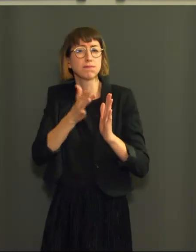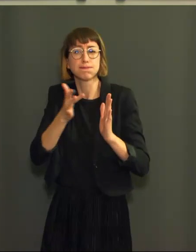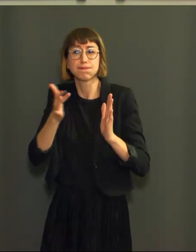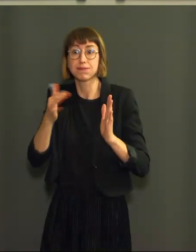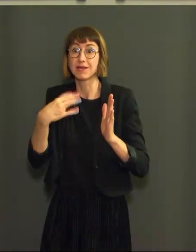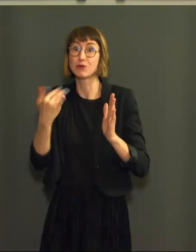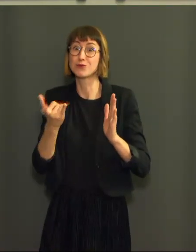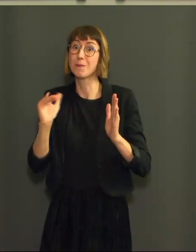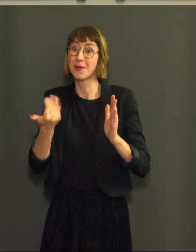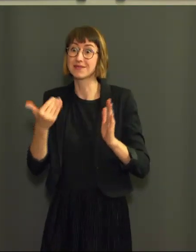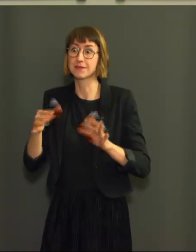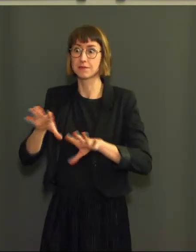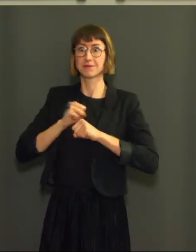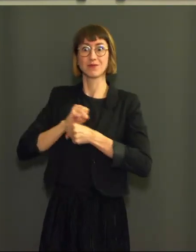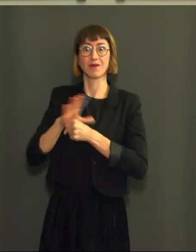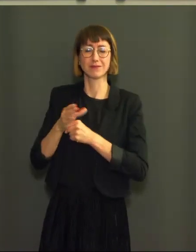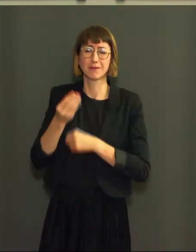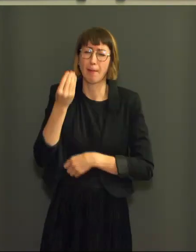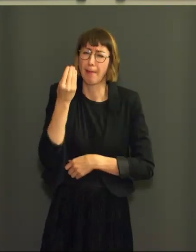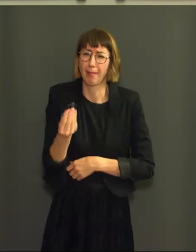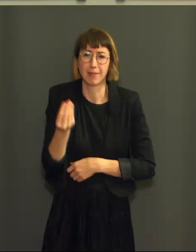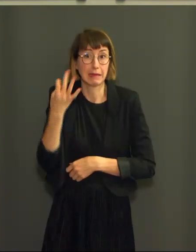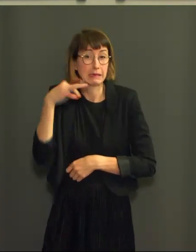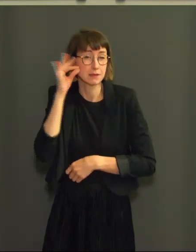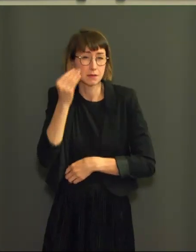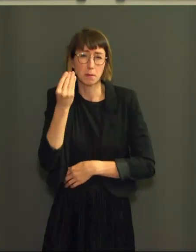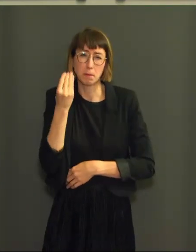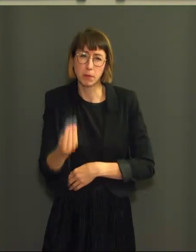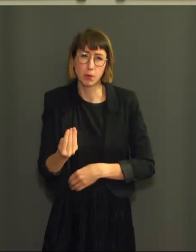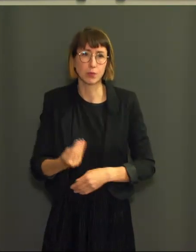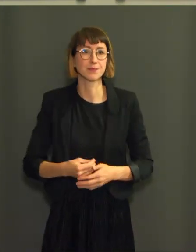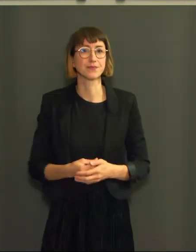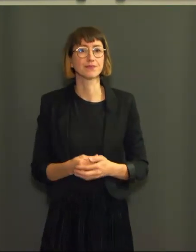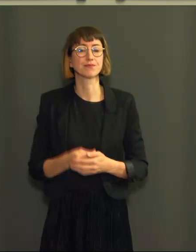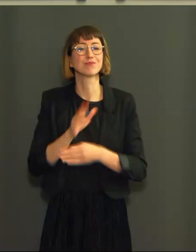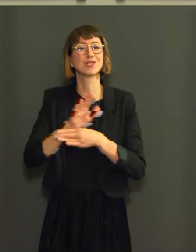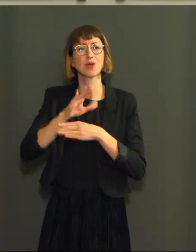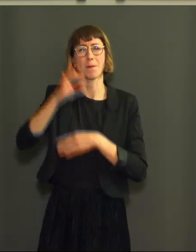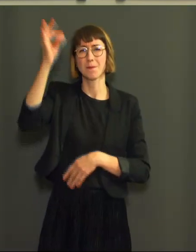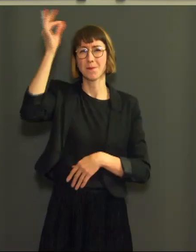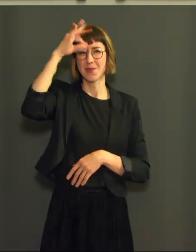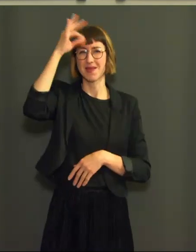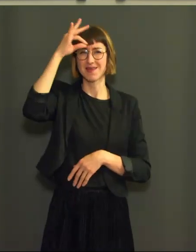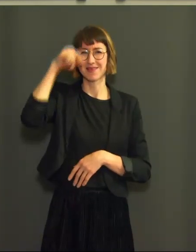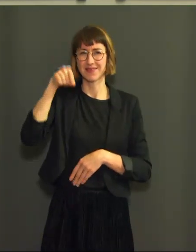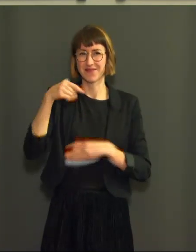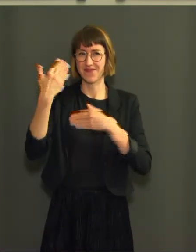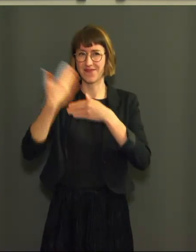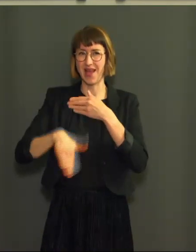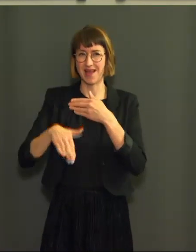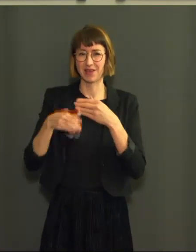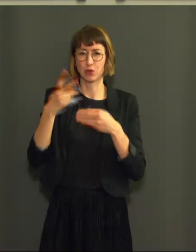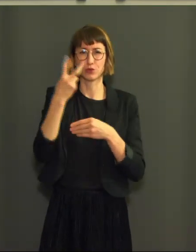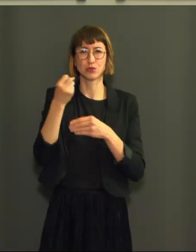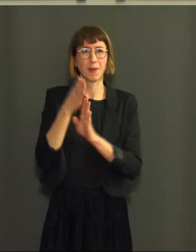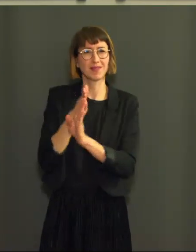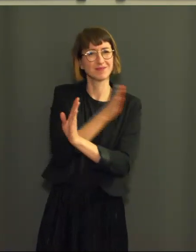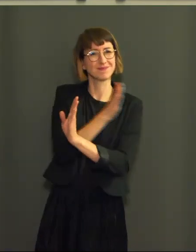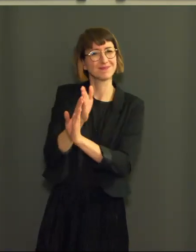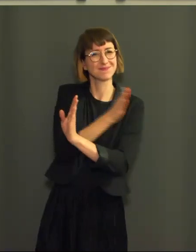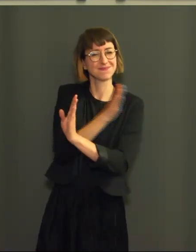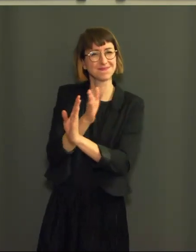on prend par exemple l'expérience des 2 dernières semaines du mois de mai, on se rend compte que sur les 28 000